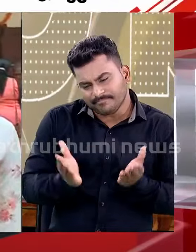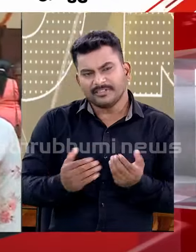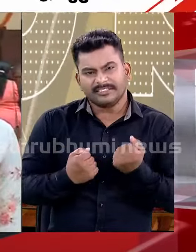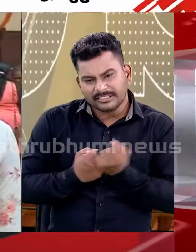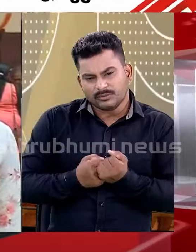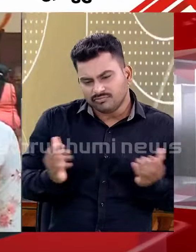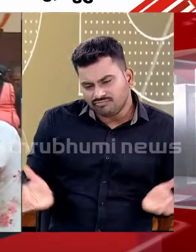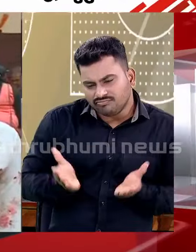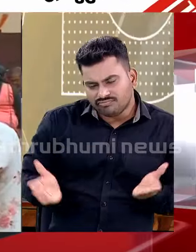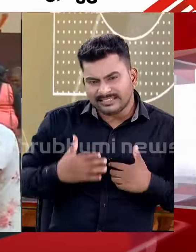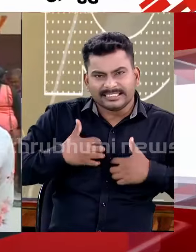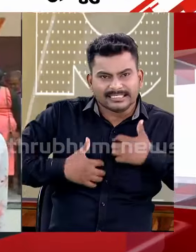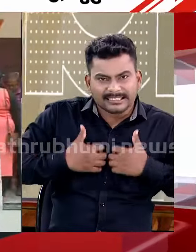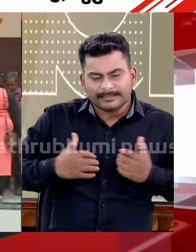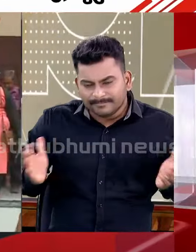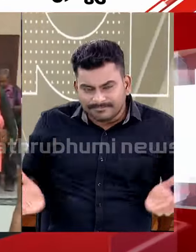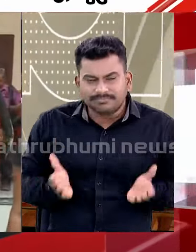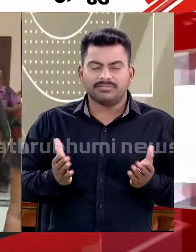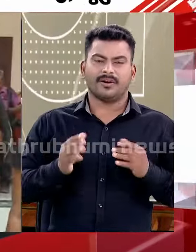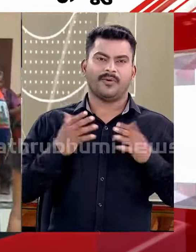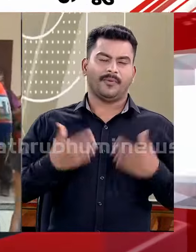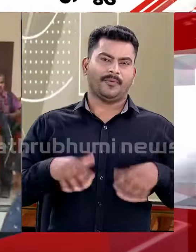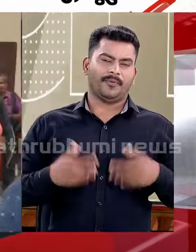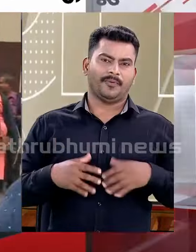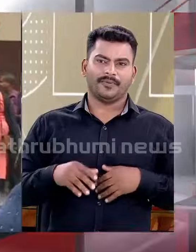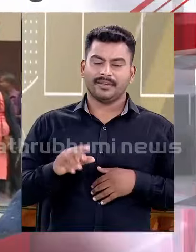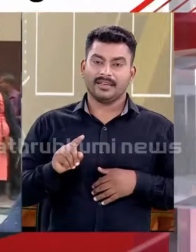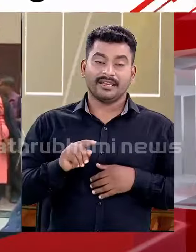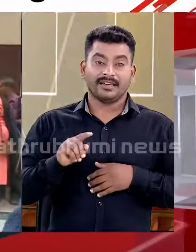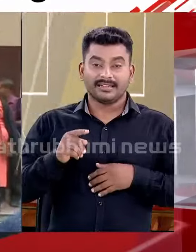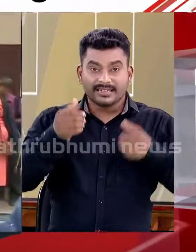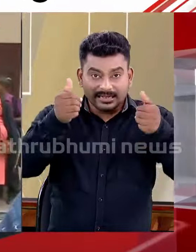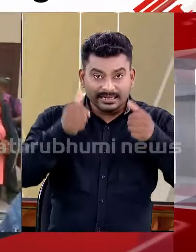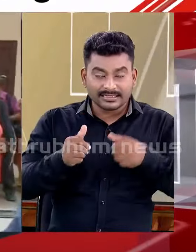മോട്ടിവേറ്റ് ചെയ്തുകൊണ്ടിരിക്കുന്ന ഒരുപാട് അധ്യാപകർ നമ്മുടെ സ്കൂളിലുണ്ട്. അടിപൊളിയാണ്.